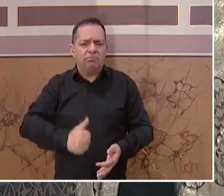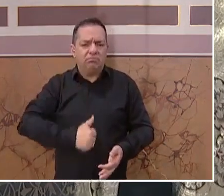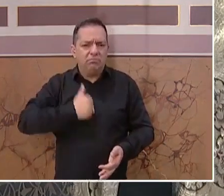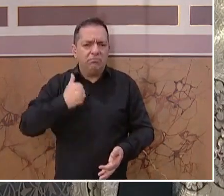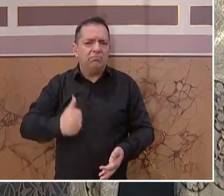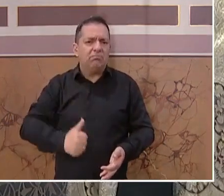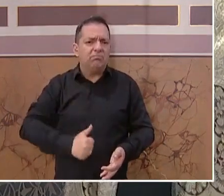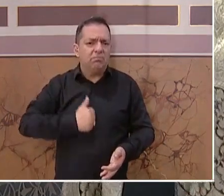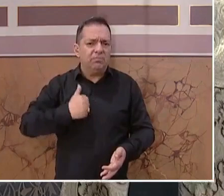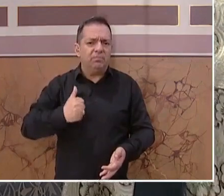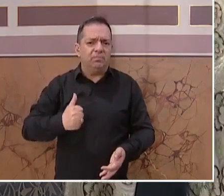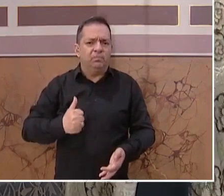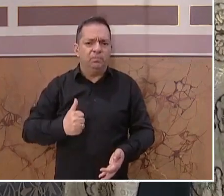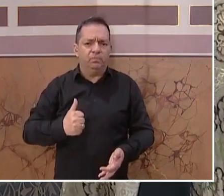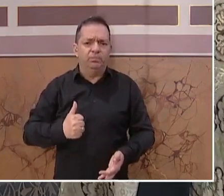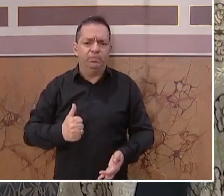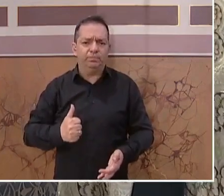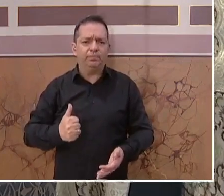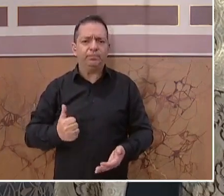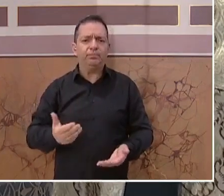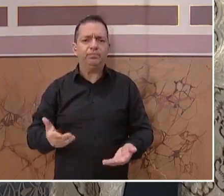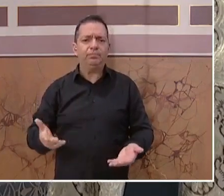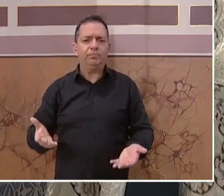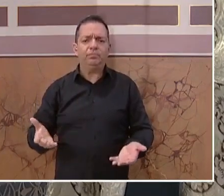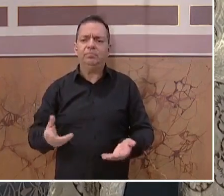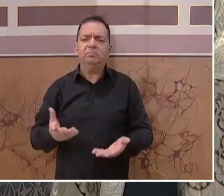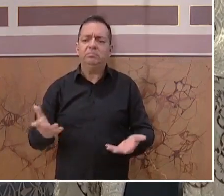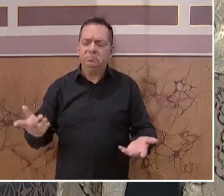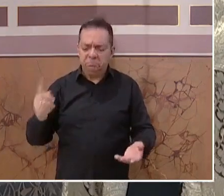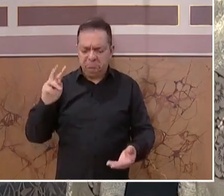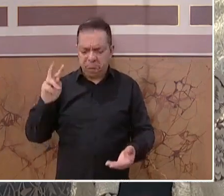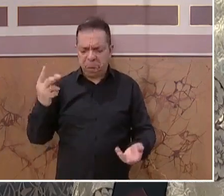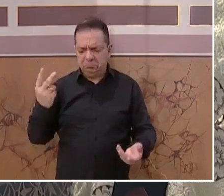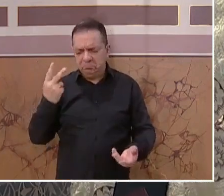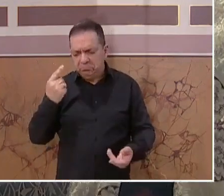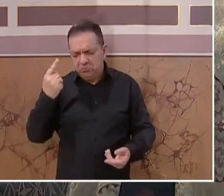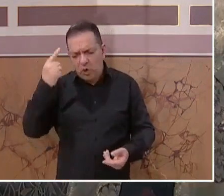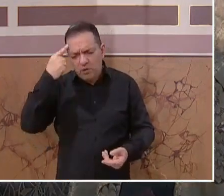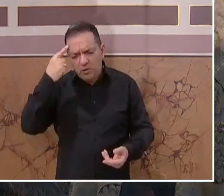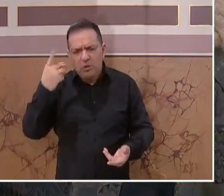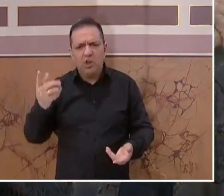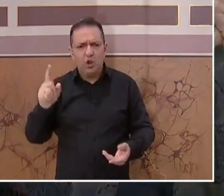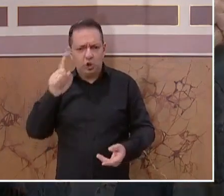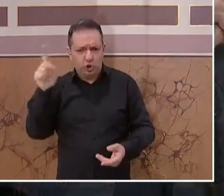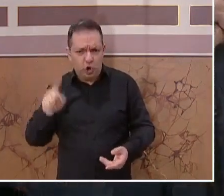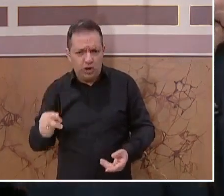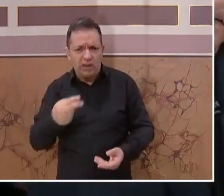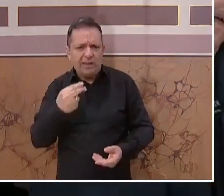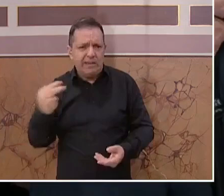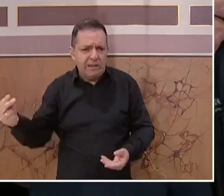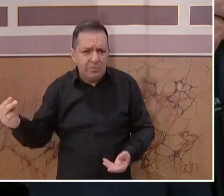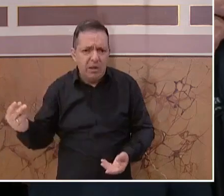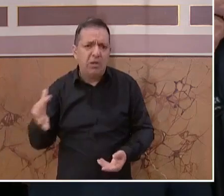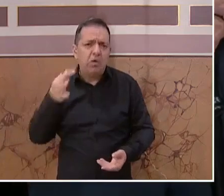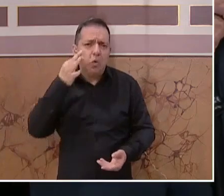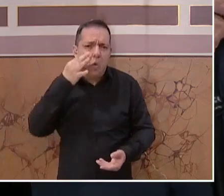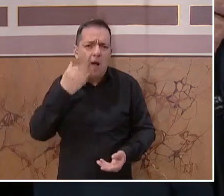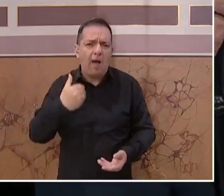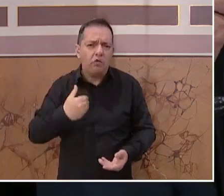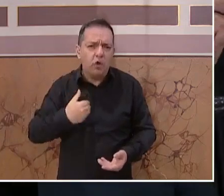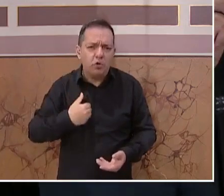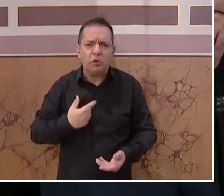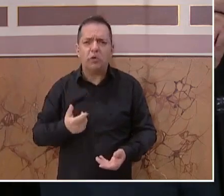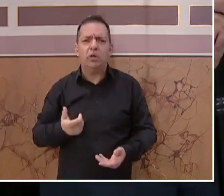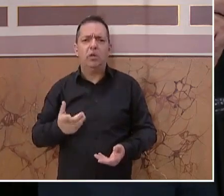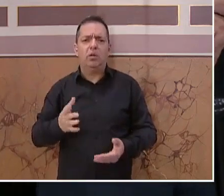του και θεωρεί ότι ζωή σημαίνει να ζεις για τον εαυτόν σου και όχι